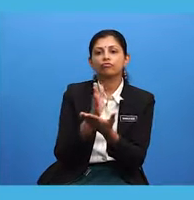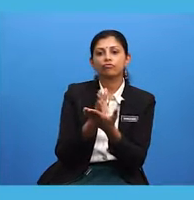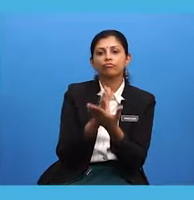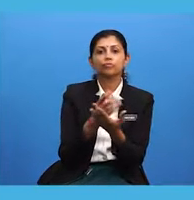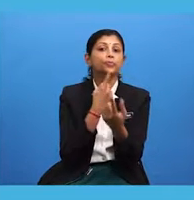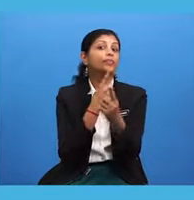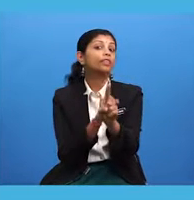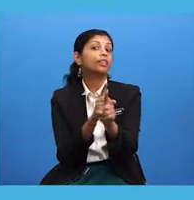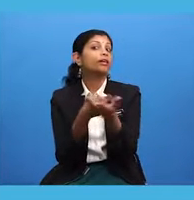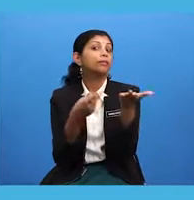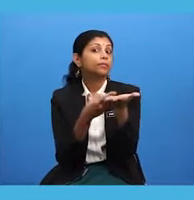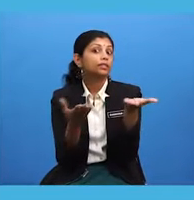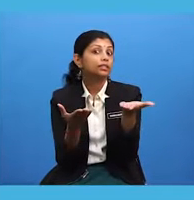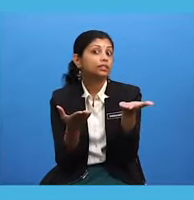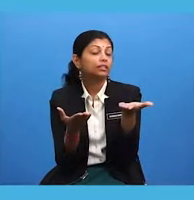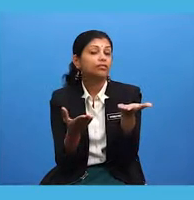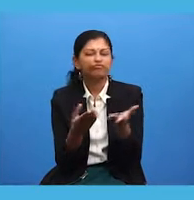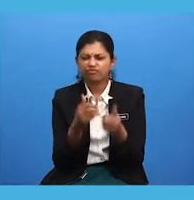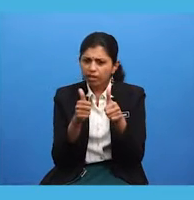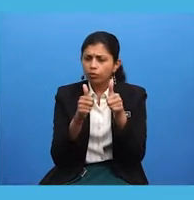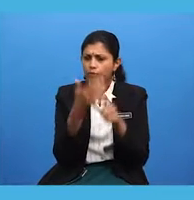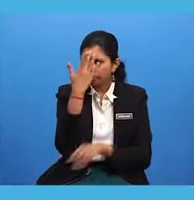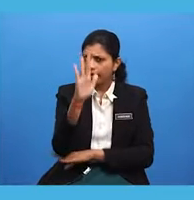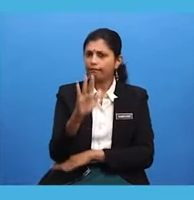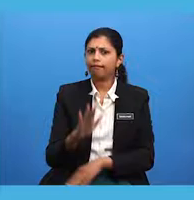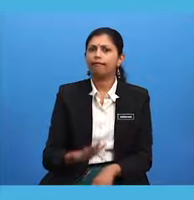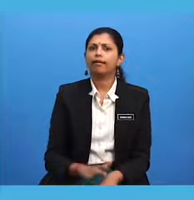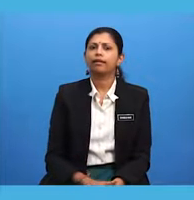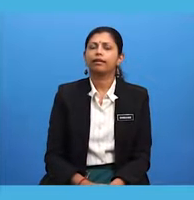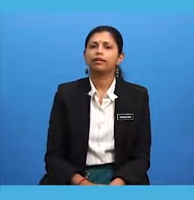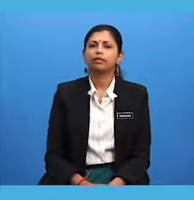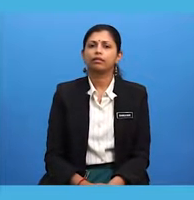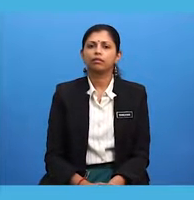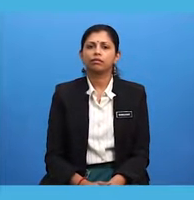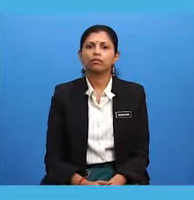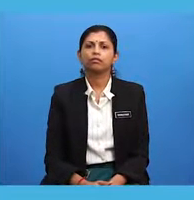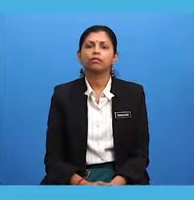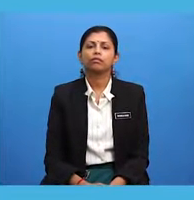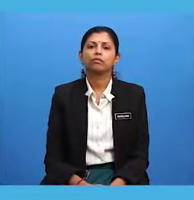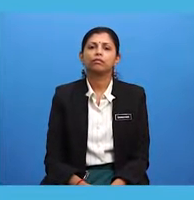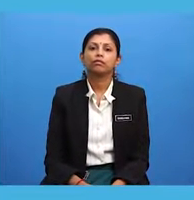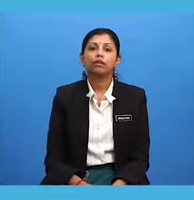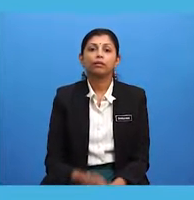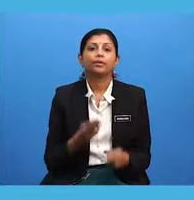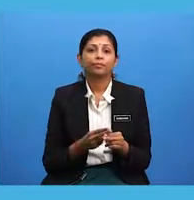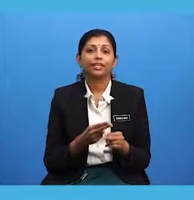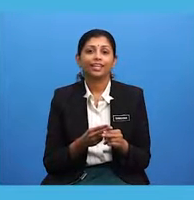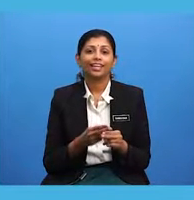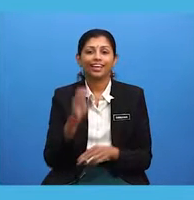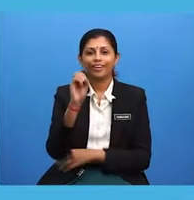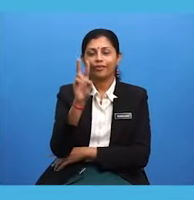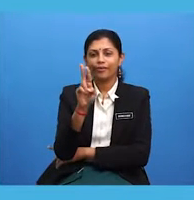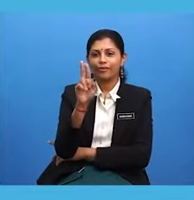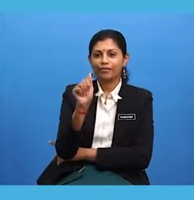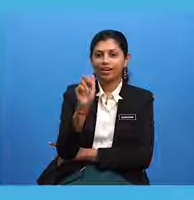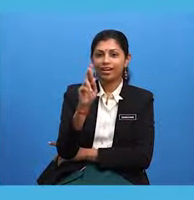Bagus jawapan kamu. Betul murid-murid. Struktur A adalah